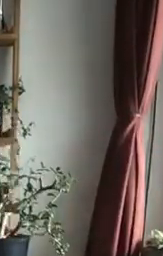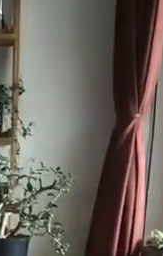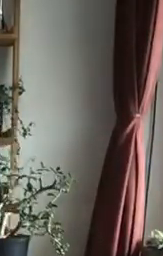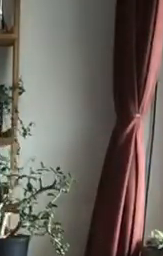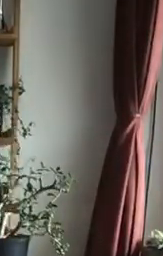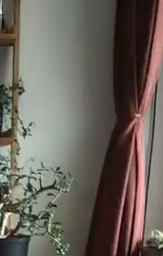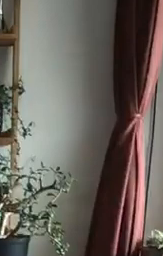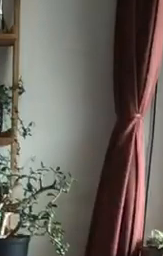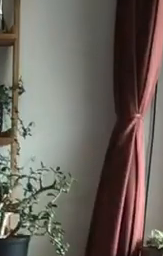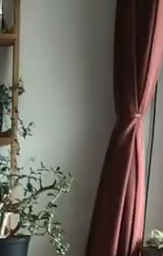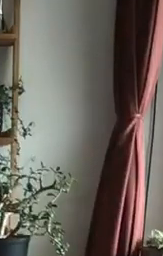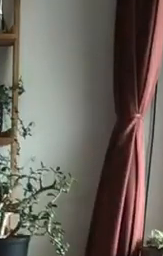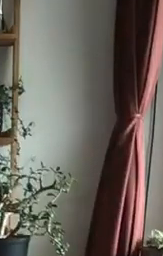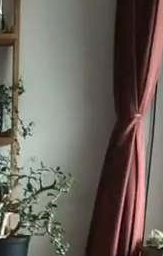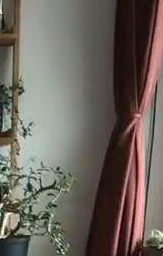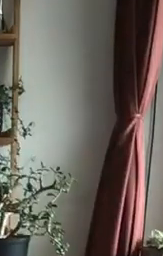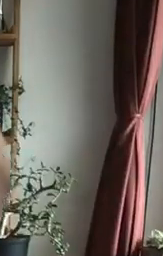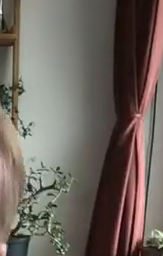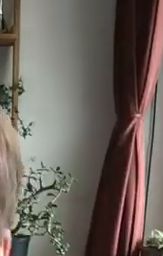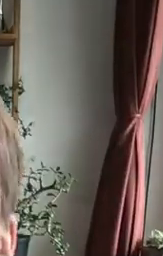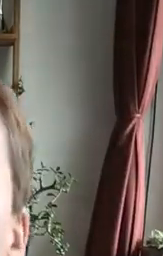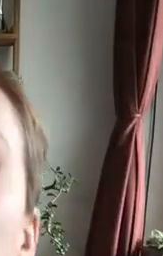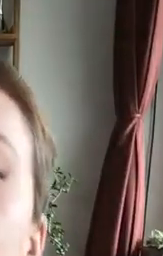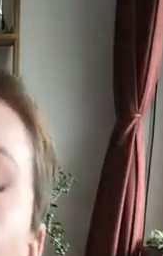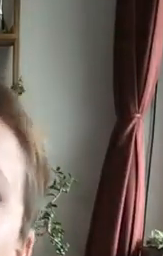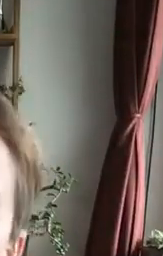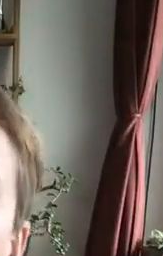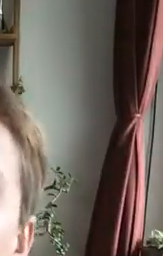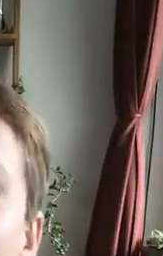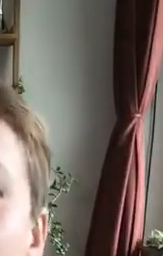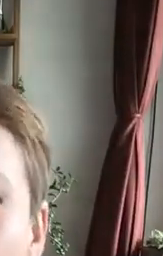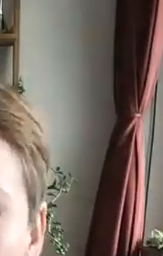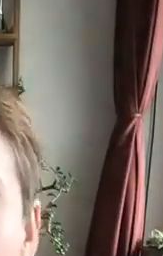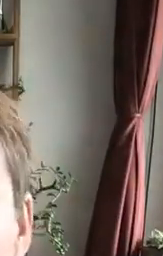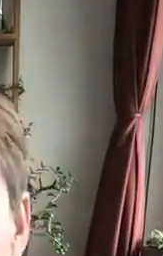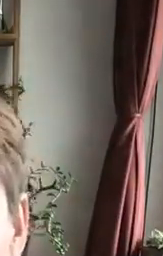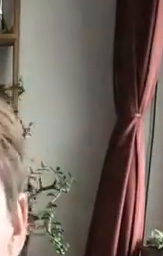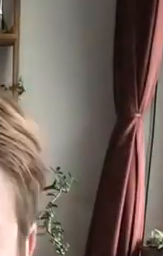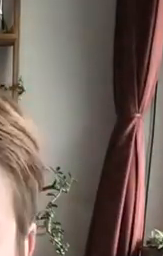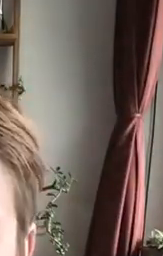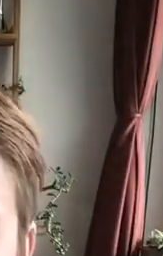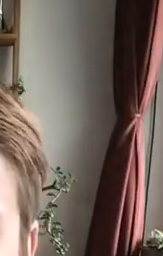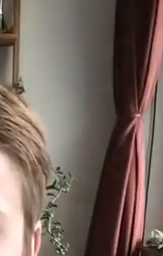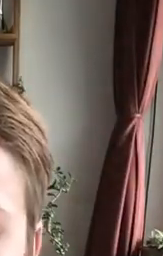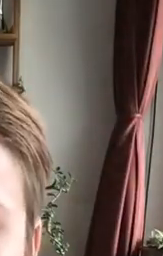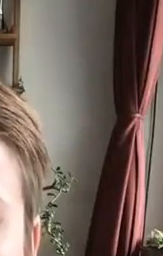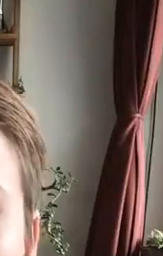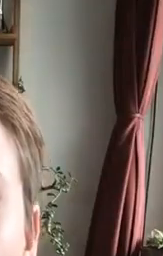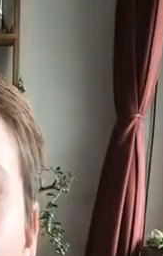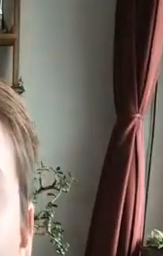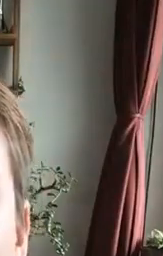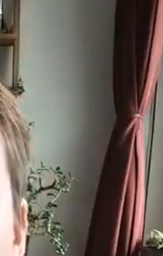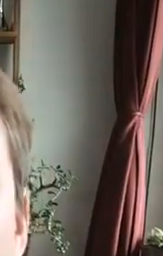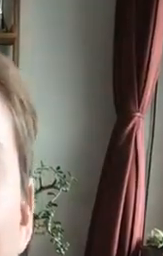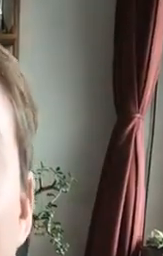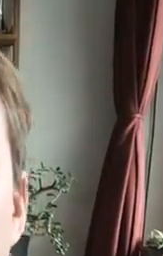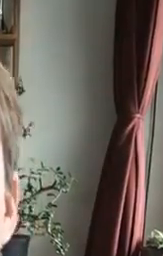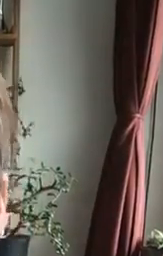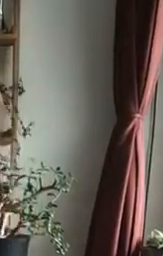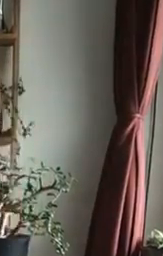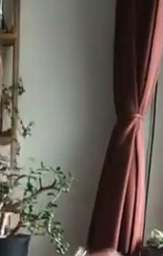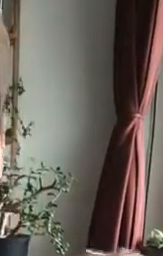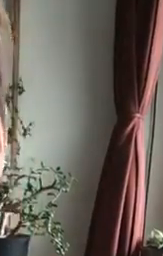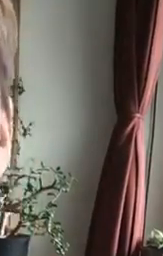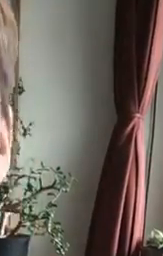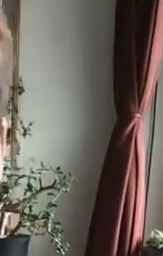скандинавская погода. И приглашаю вас всех сегодня познакомиться с выдающейся Что у нас тут? Здравствуйте,